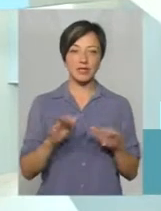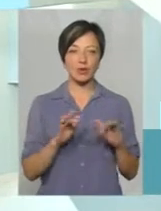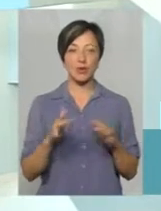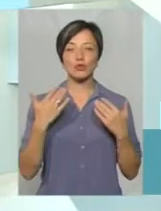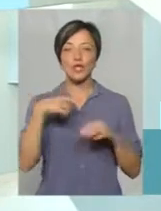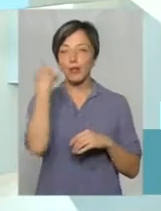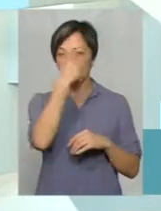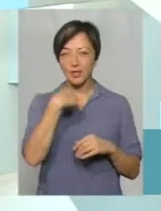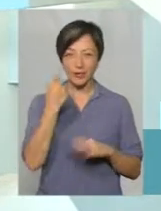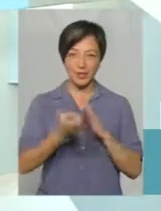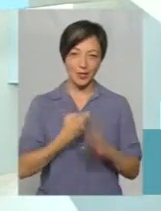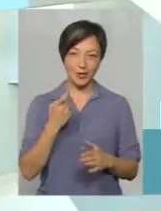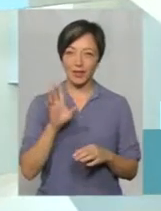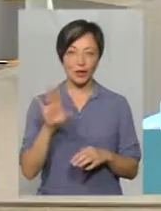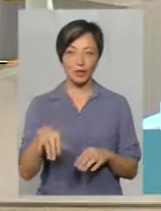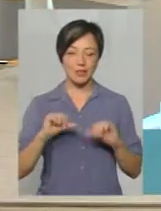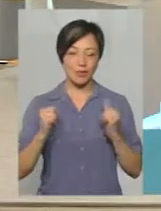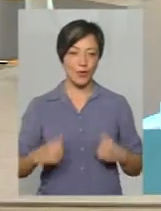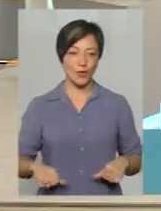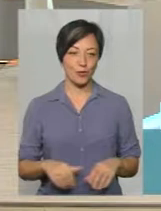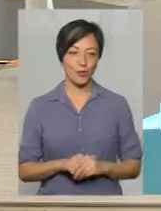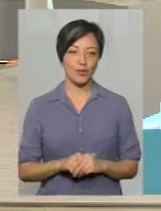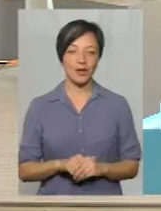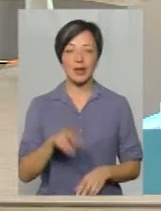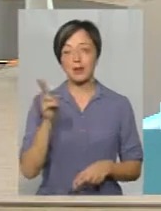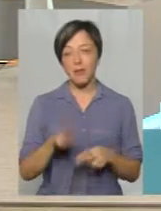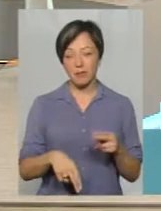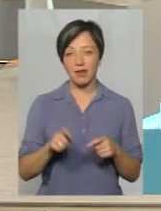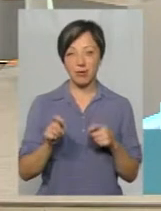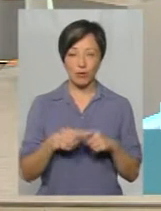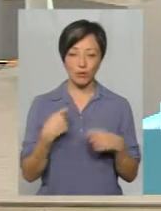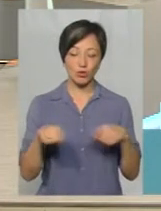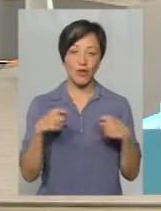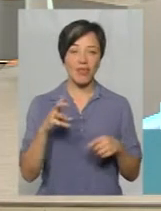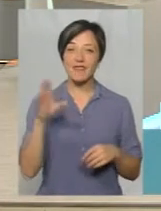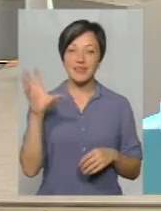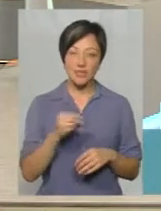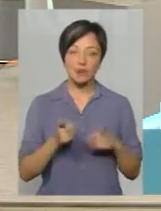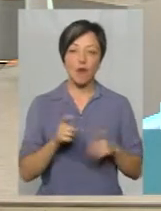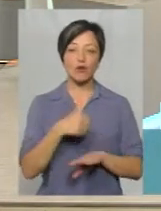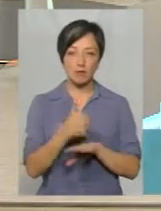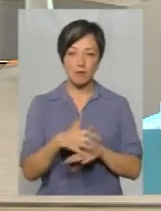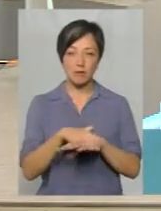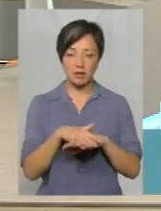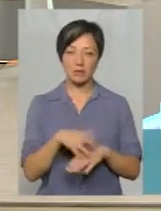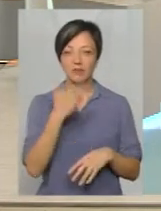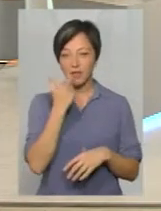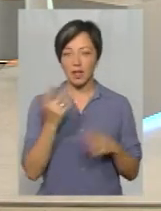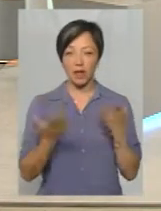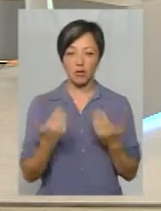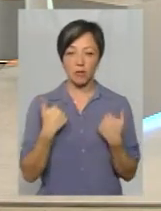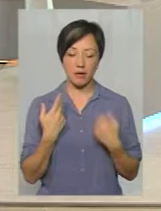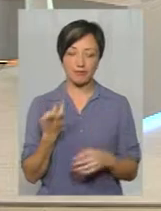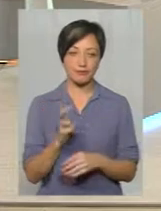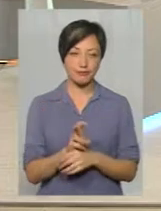за обличчям впізнають, не то, що за формою. Вони припиняють правопорушення. Не всі, звичайно, але в основній масі вони звикли, що якщо ми